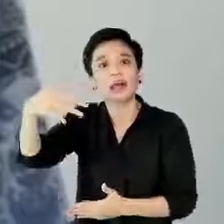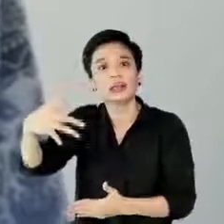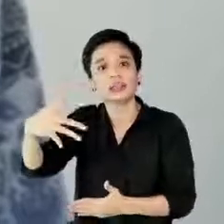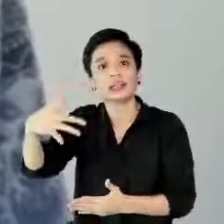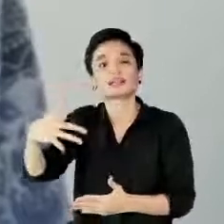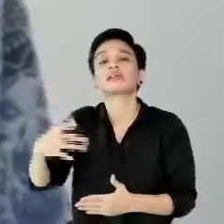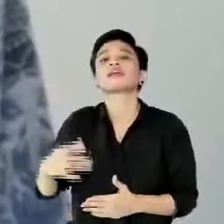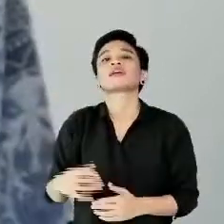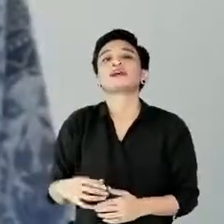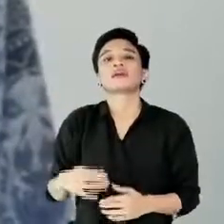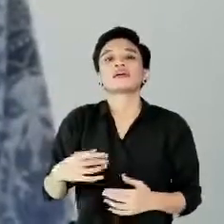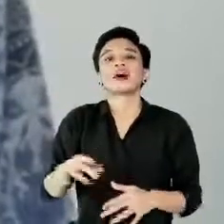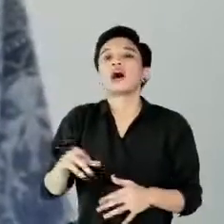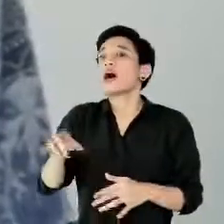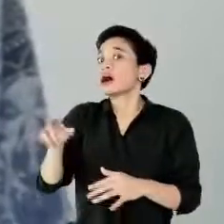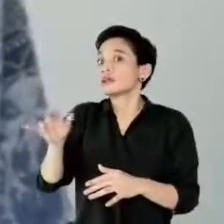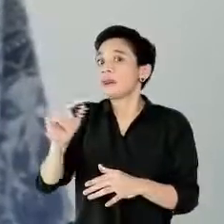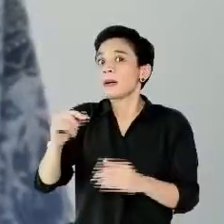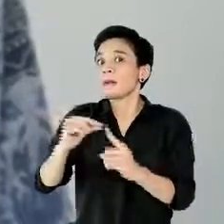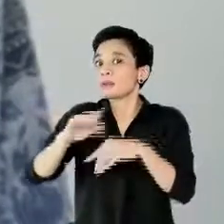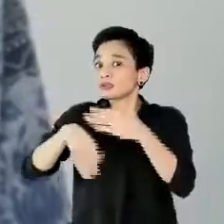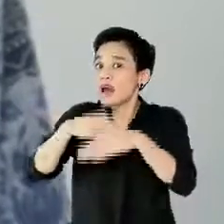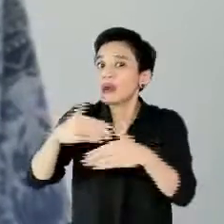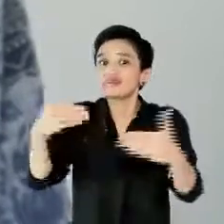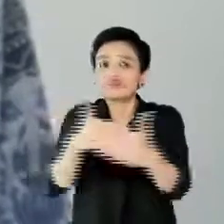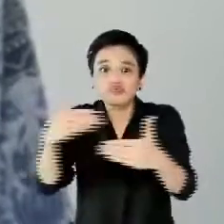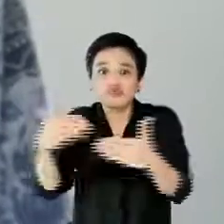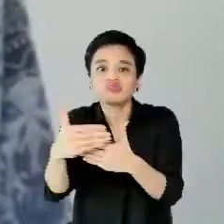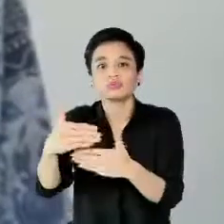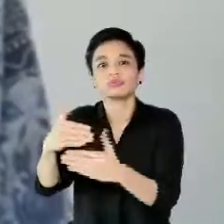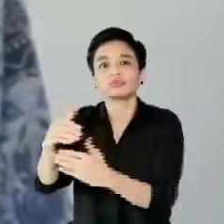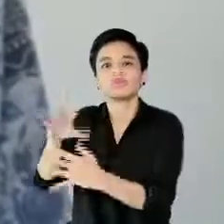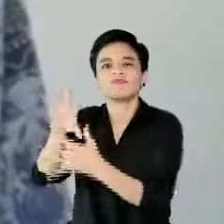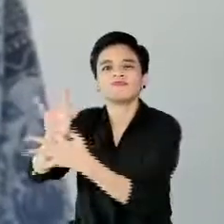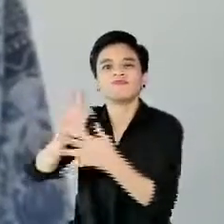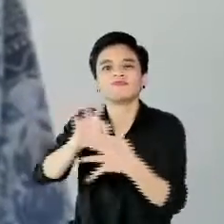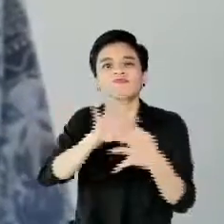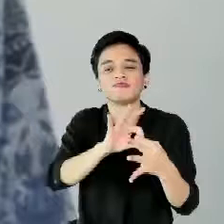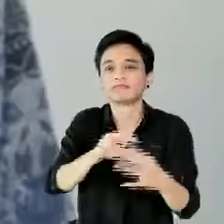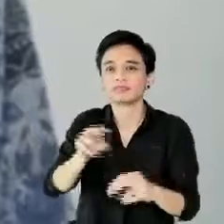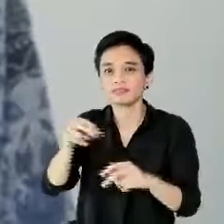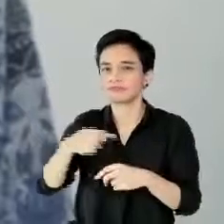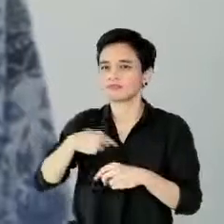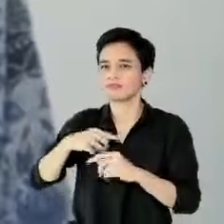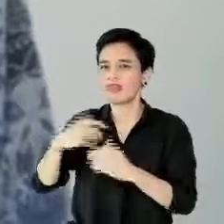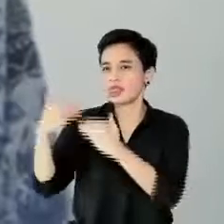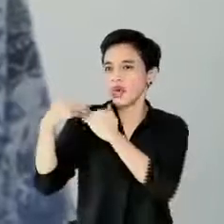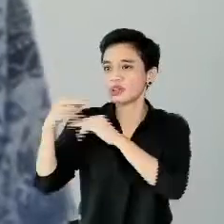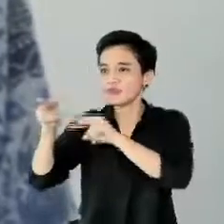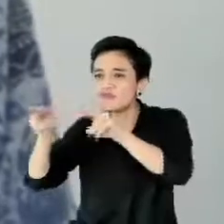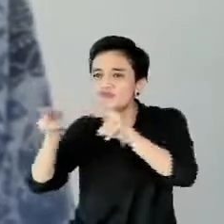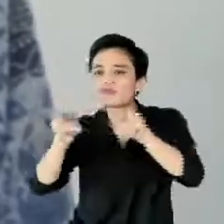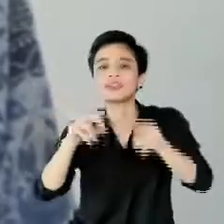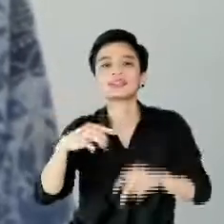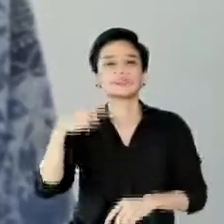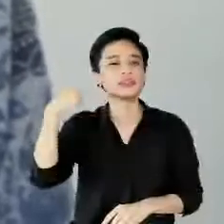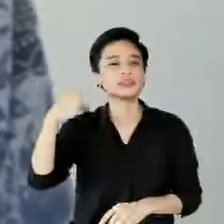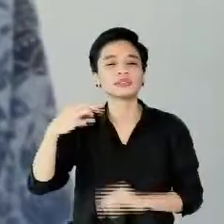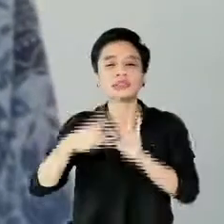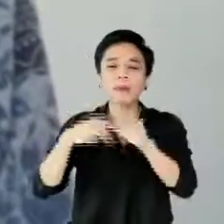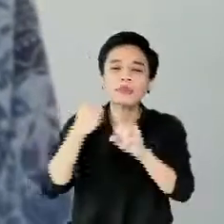infrastruktur perjalanan ini terus kita lakukan dan kita pantau evaluasi terus lakukan tiap minggu